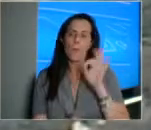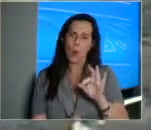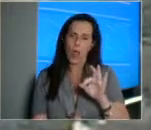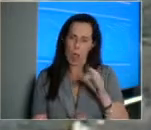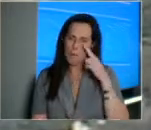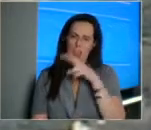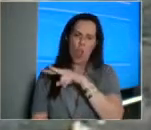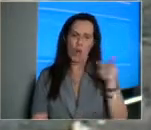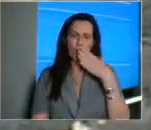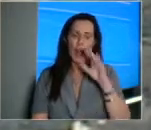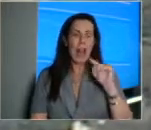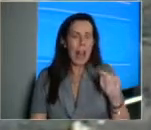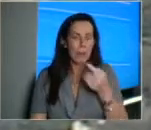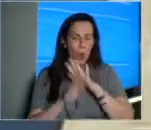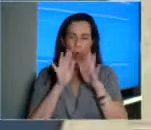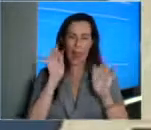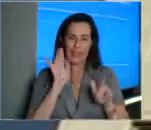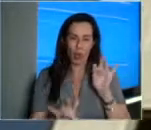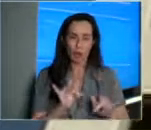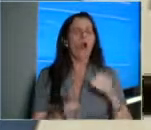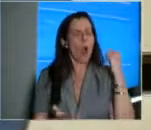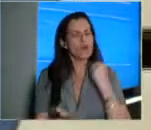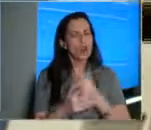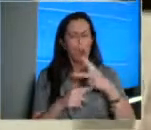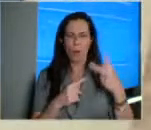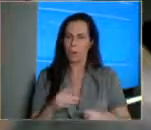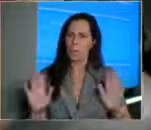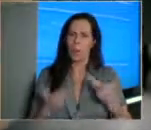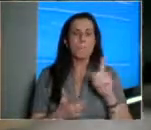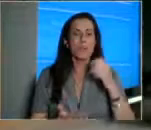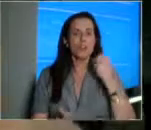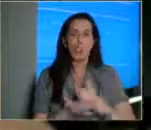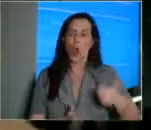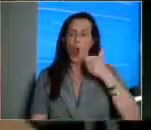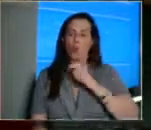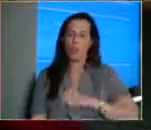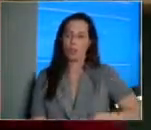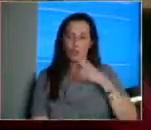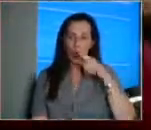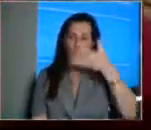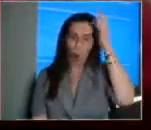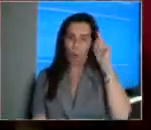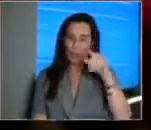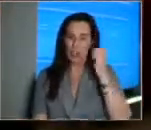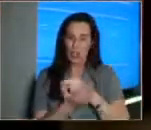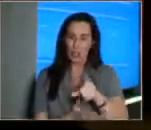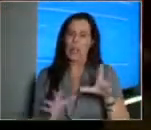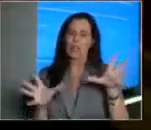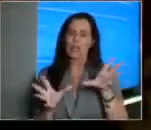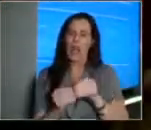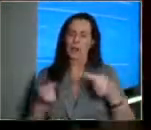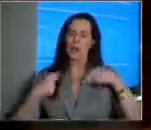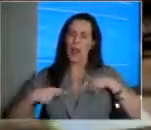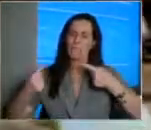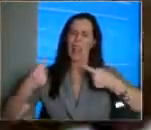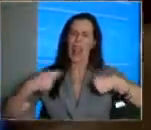של ירושלים. חרף כל ההתנגדויות, אושר הפרויקט במהירות על ידי ראש עיריית ירושלים דאז אהוד אולמרט, יחד עם יושב ראש